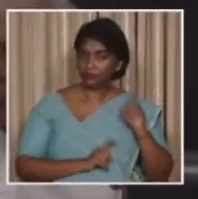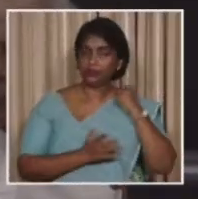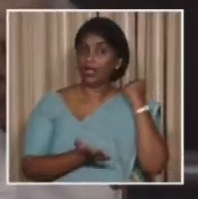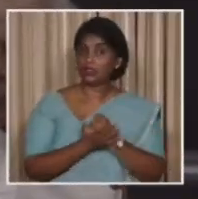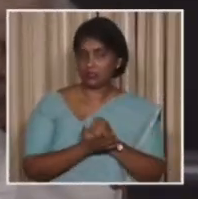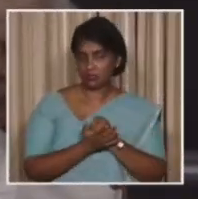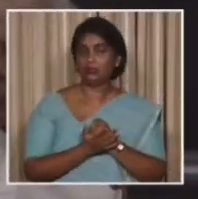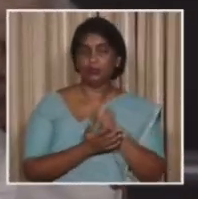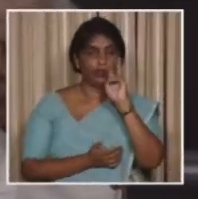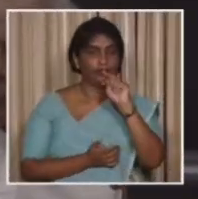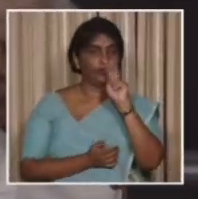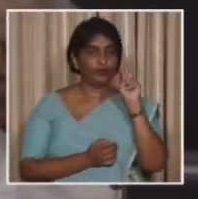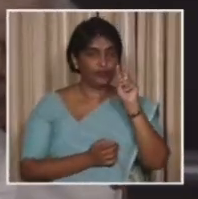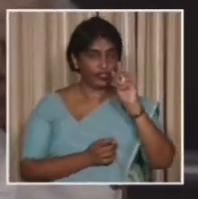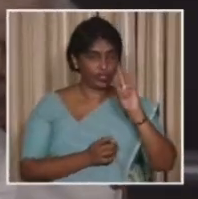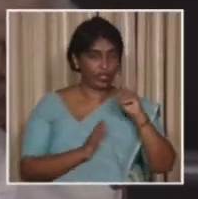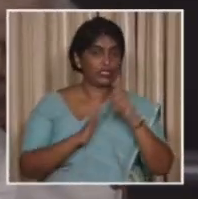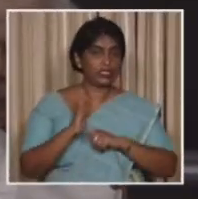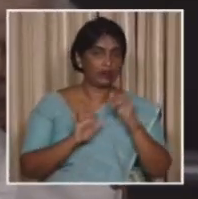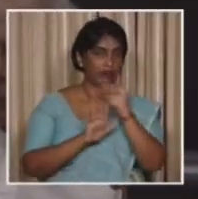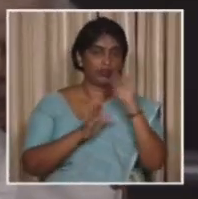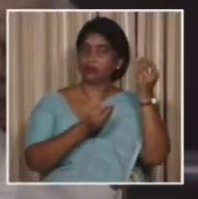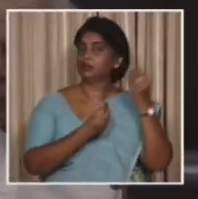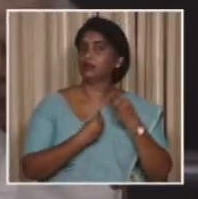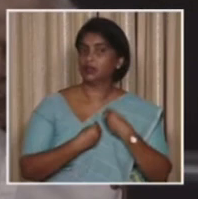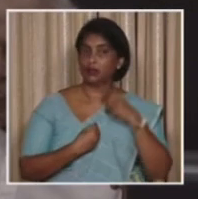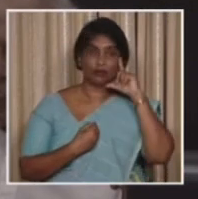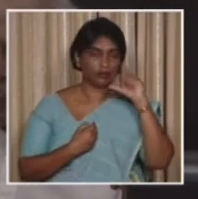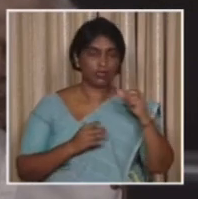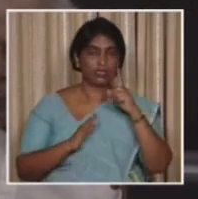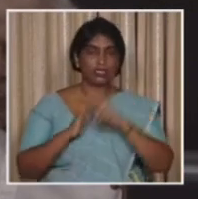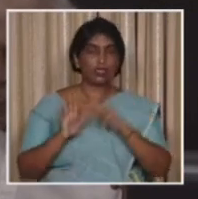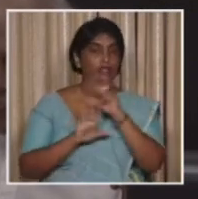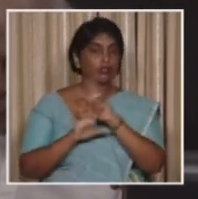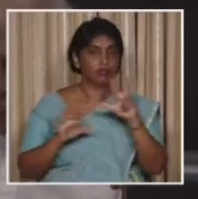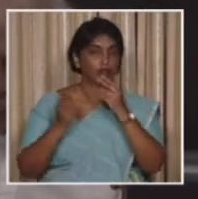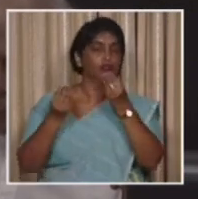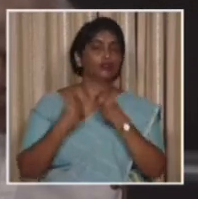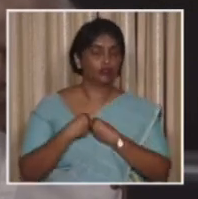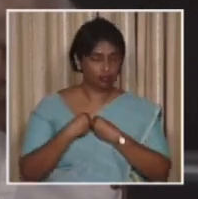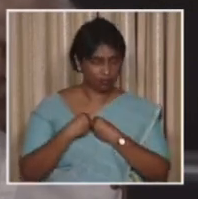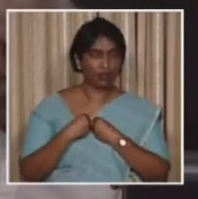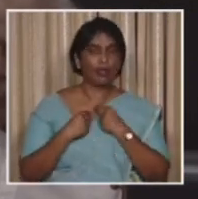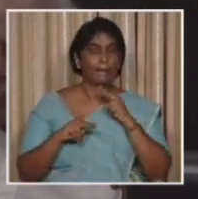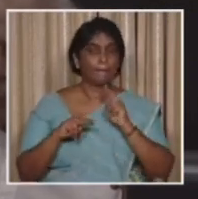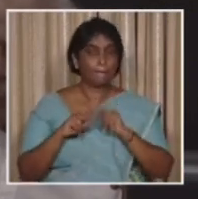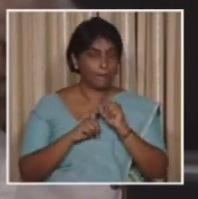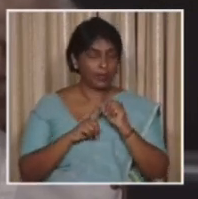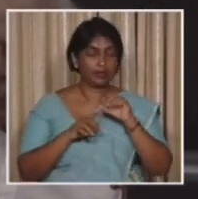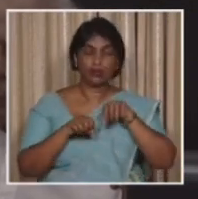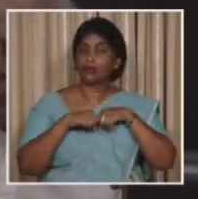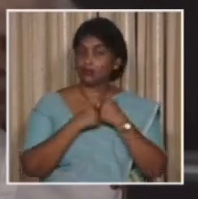සහතිකය 2023 ජනවාරි 16 වෙනිදා ලබා දුන්නා. චීනය ජනවාරි 18 වෙනිදා ලබා දුන්නා. පැරිස් සමාජය